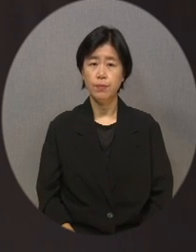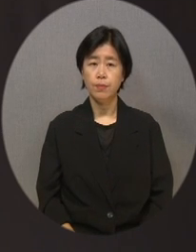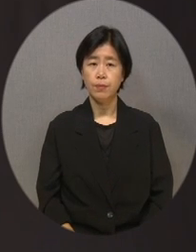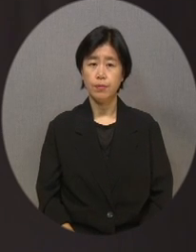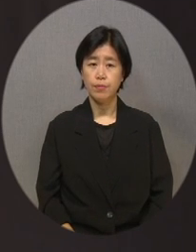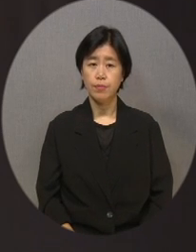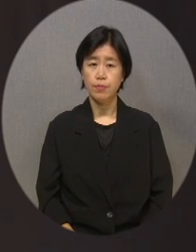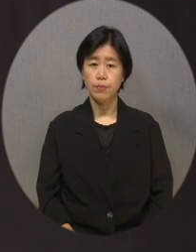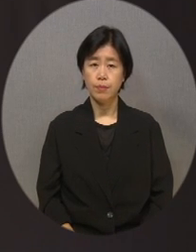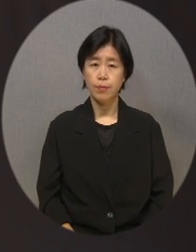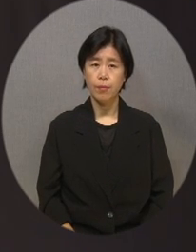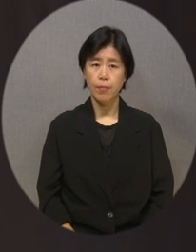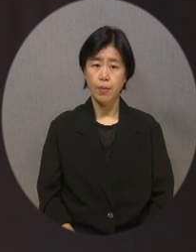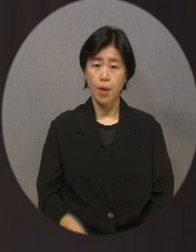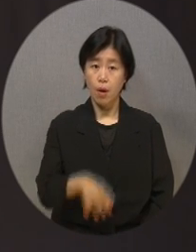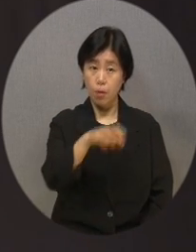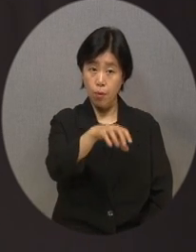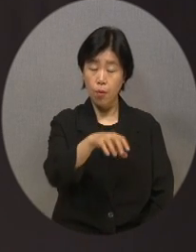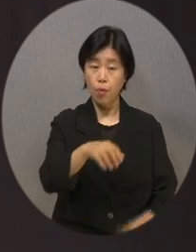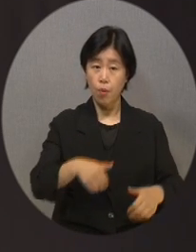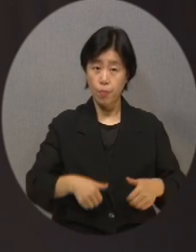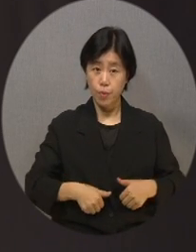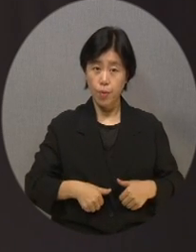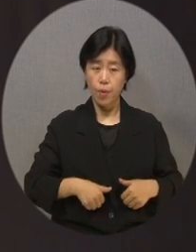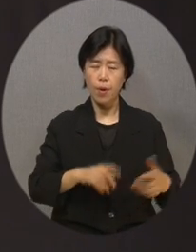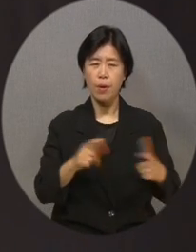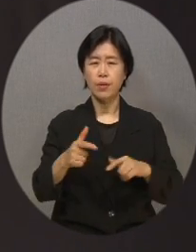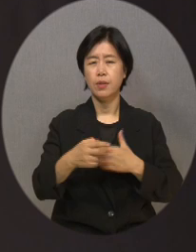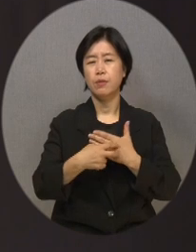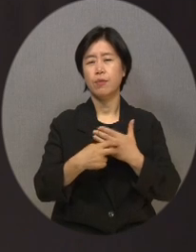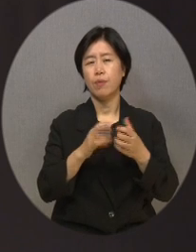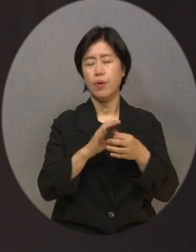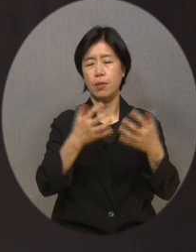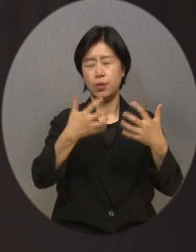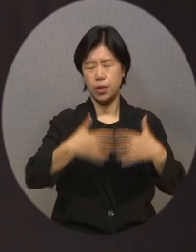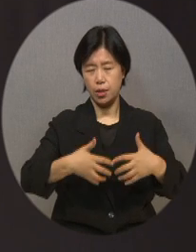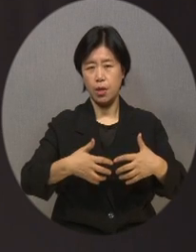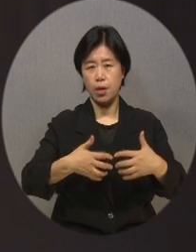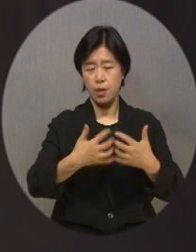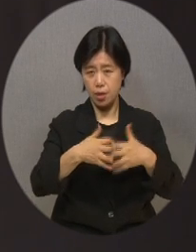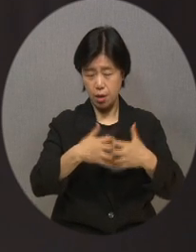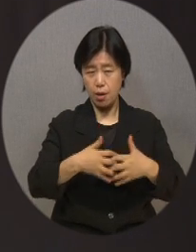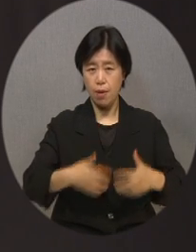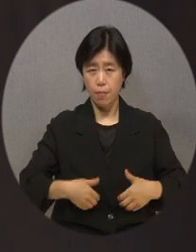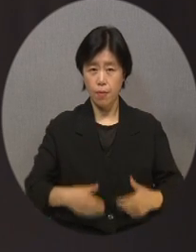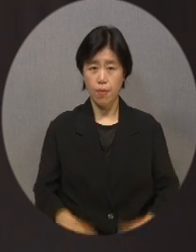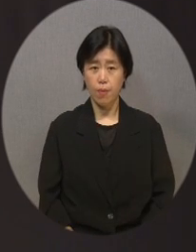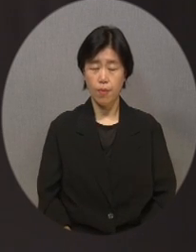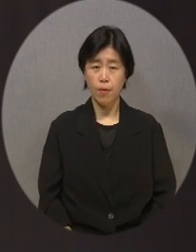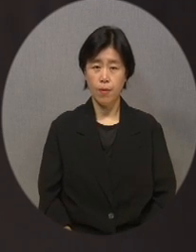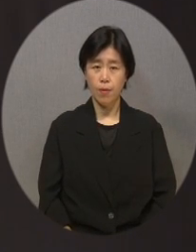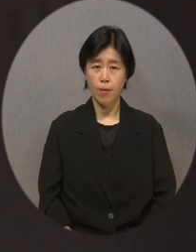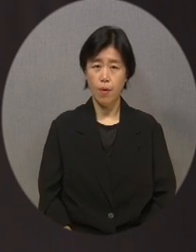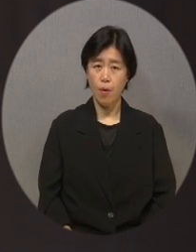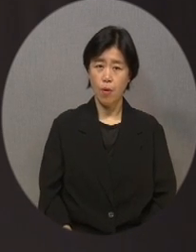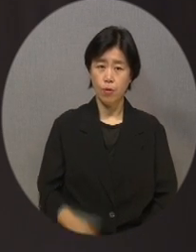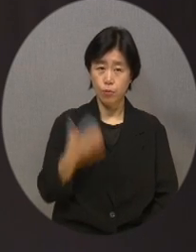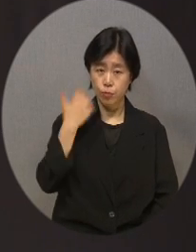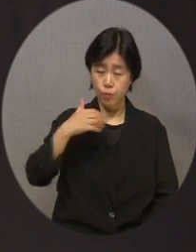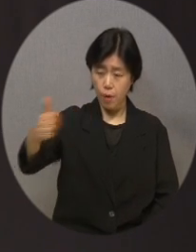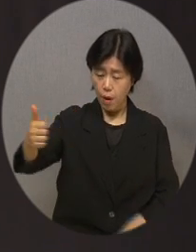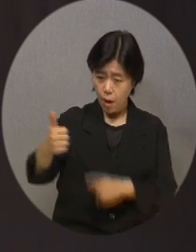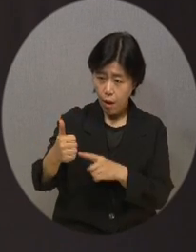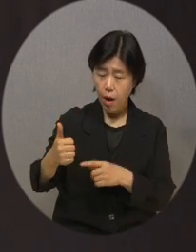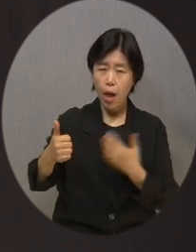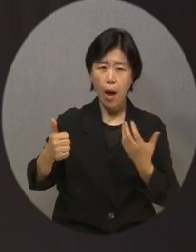그럼 지역에서 가장 필요한 게 바로 그런 거예요. 그런 걸 보고 아, 이 사람이 어디가 아프구나, 어디가 문제가 있구나. 일단 이것만이라도 파악할